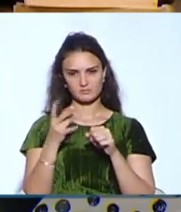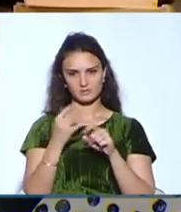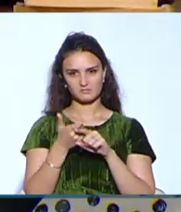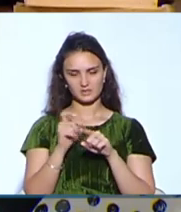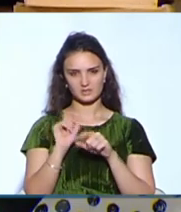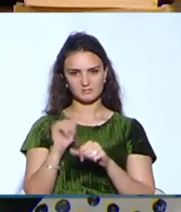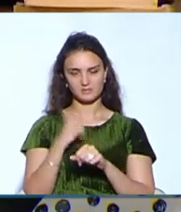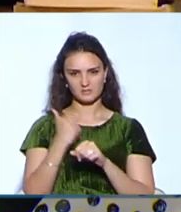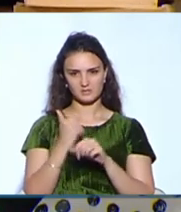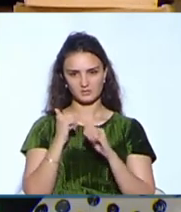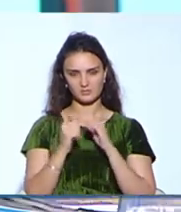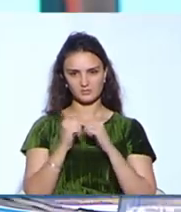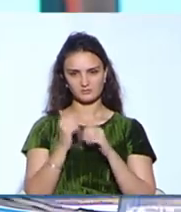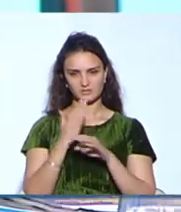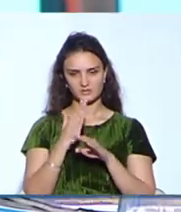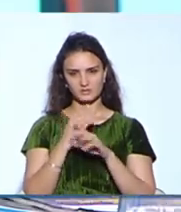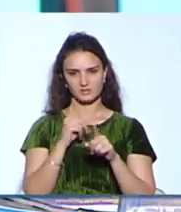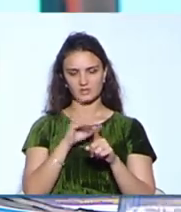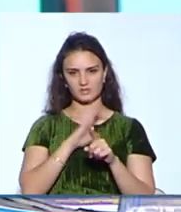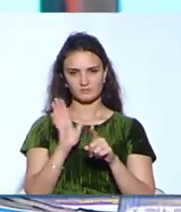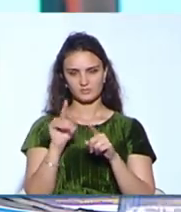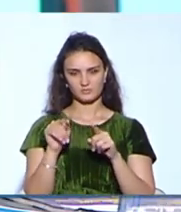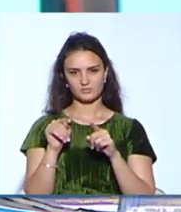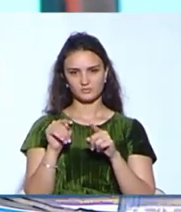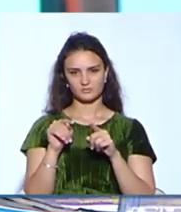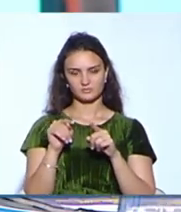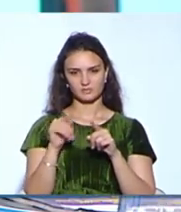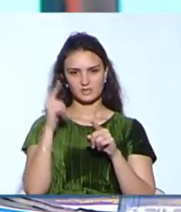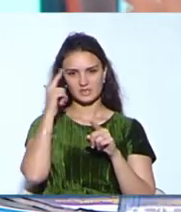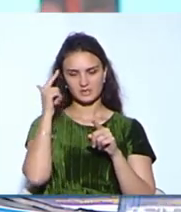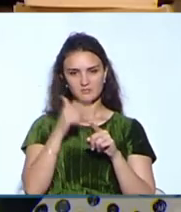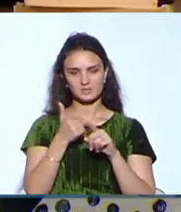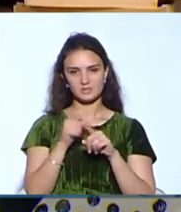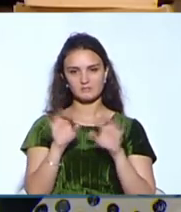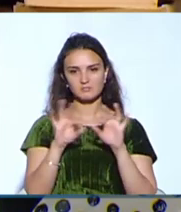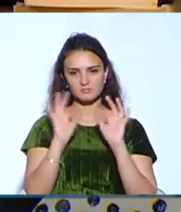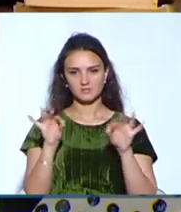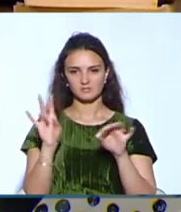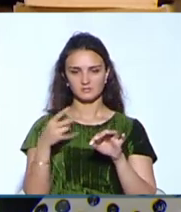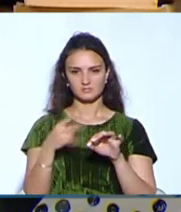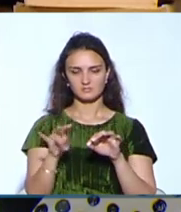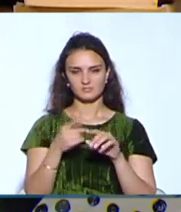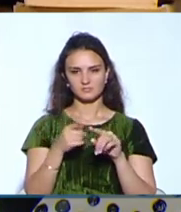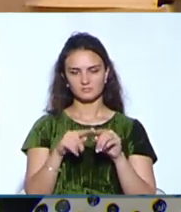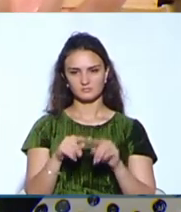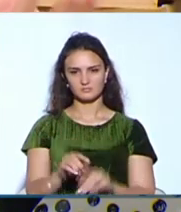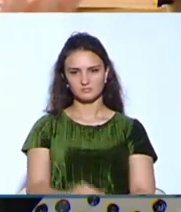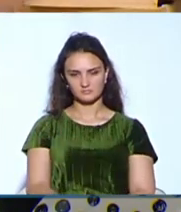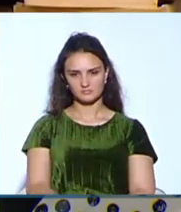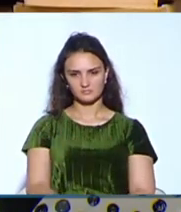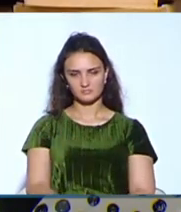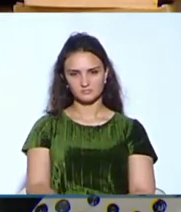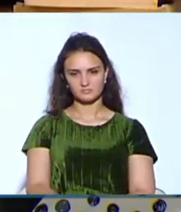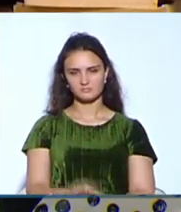ძალიან მთავარი ყოველთვის არის, არ ვიყოთ უგზო უკლოდ განათლებულები. აი ამ სიტყვის სემანტიკაც არის, რომ უგზო უკლოდ